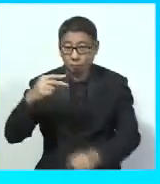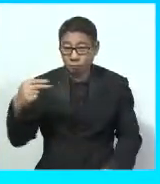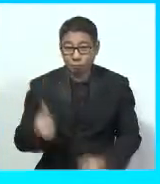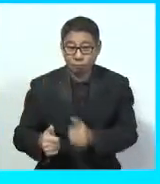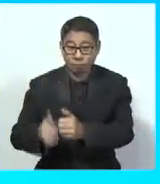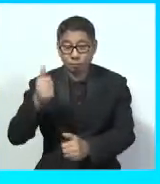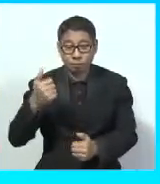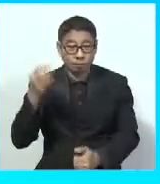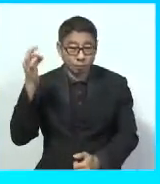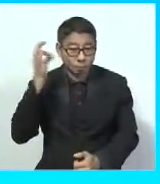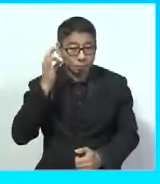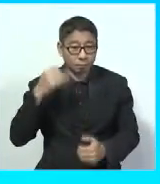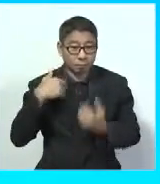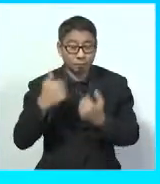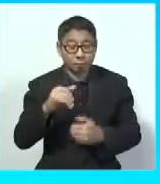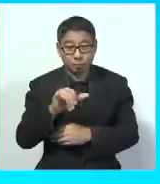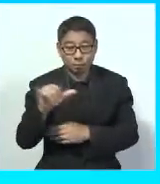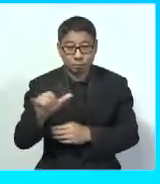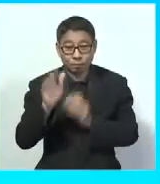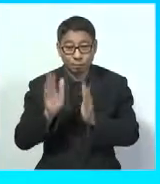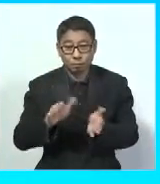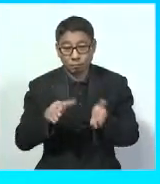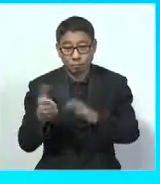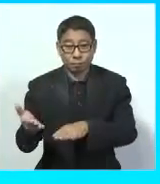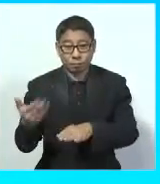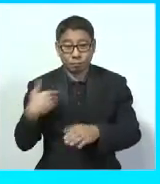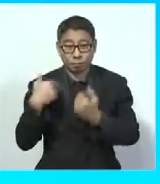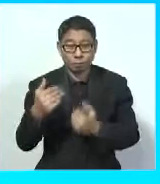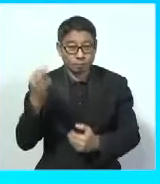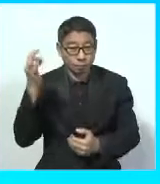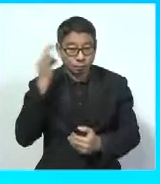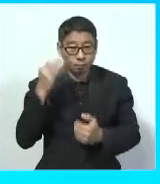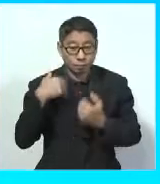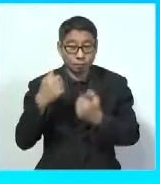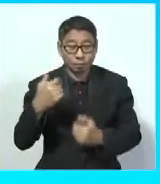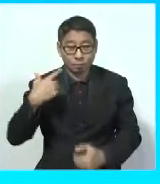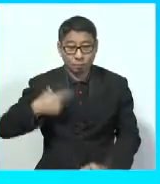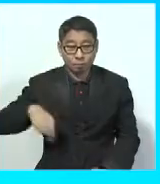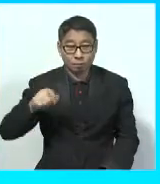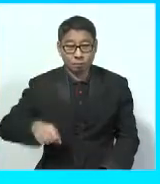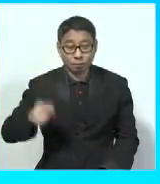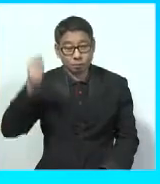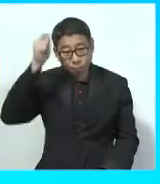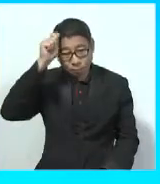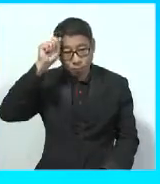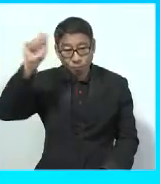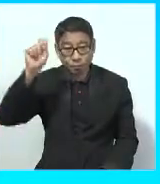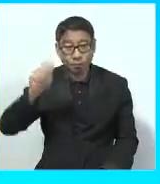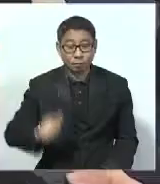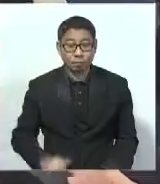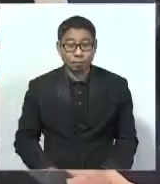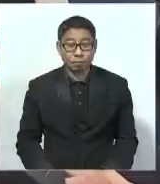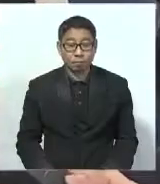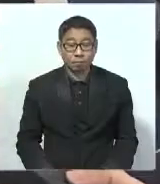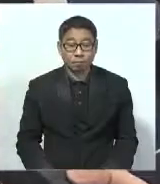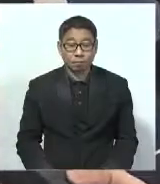ครับเดี๋ยวไปฟังเสียงของญาติผู้เสียชีวิตกันดูนะครับแล้วก็ไปฟังเสียงของทนายอัจฉริยะกันดูครับ เพราะว่